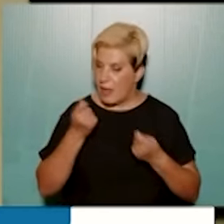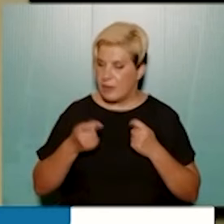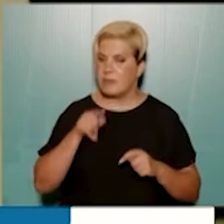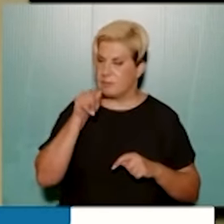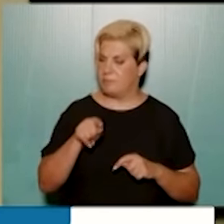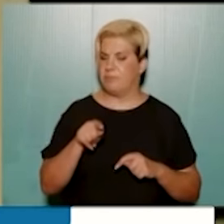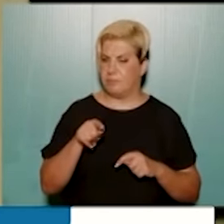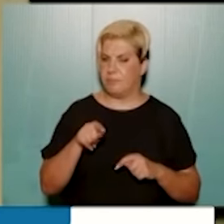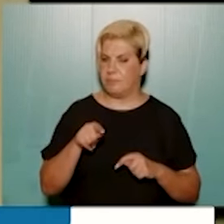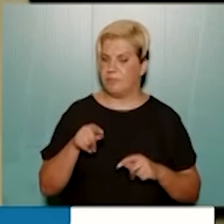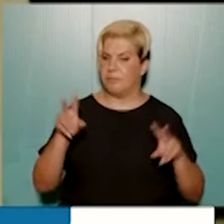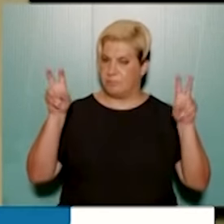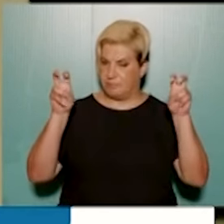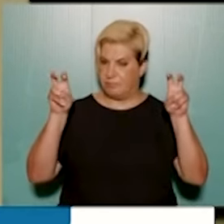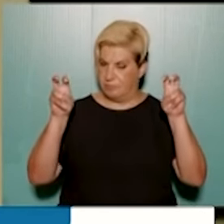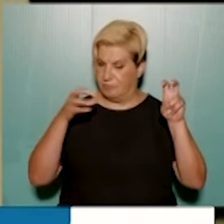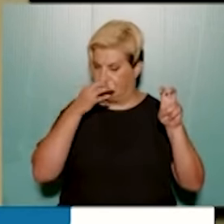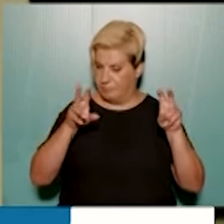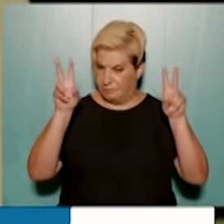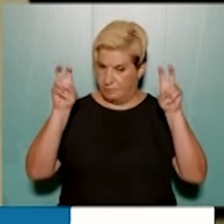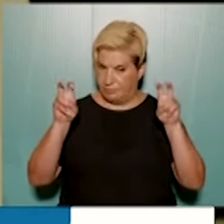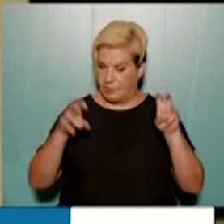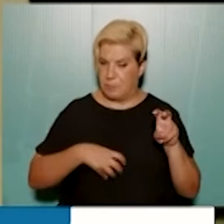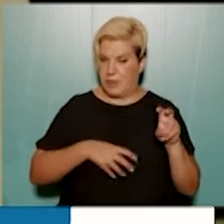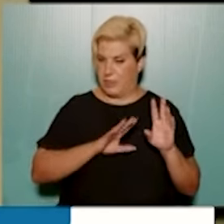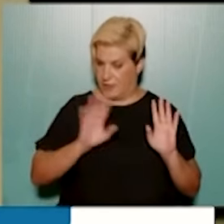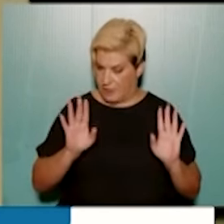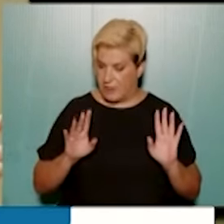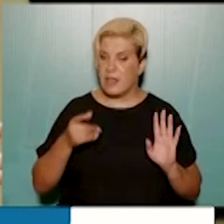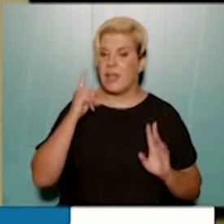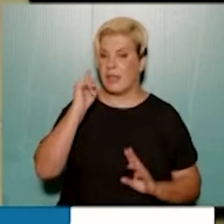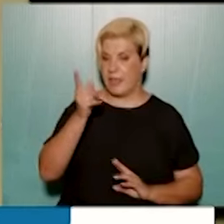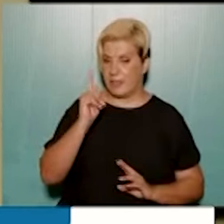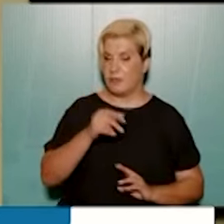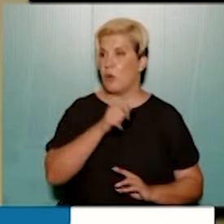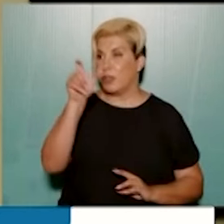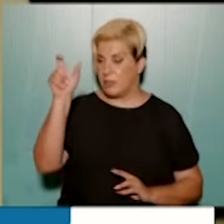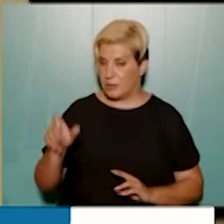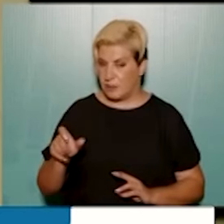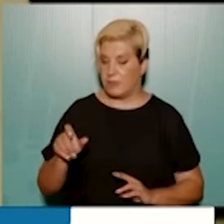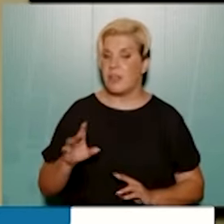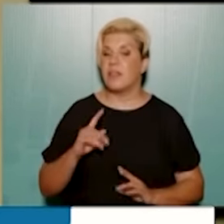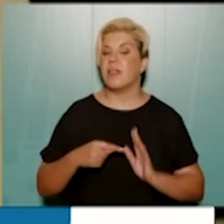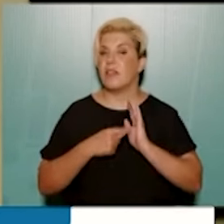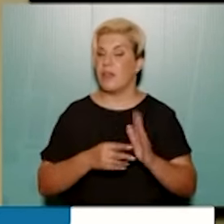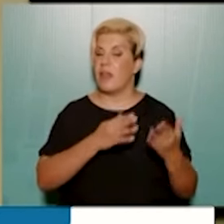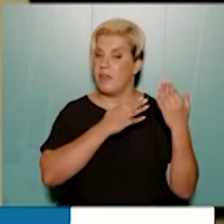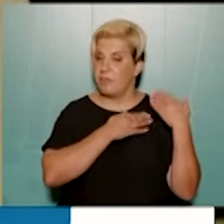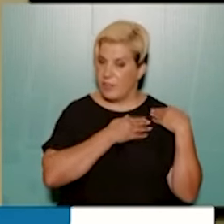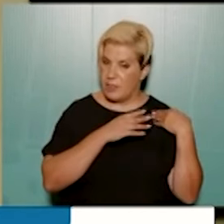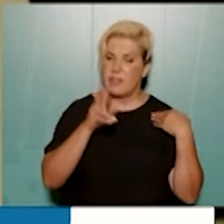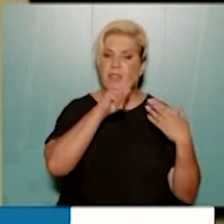βγάζετε μια μέσα εισαγωγικά, γκρίνια, μην με παρεξηγήσετε, αλλά ότι κάνουμε κριτική μόνο σε εσάς και δεν δείχνουμε τις ευθύνες εκεί που